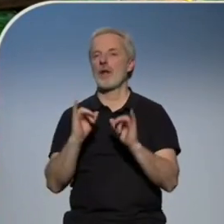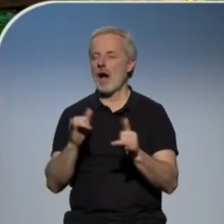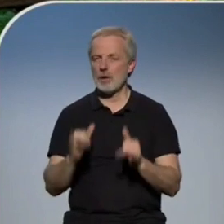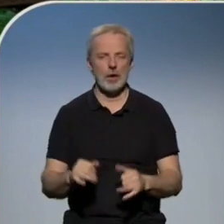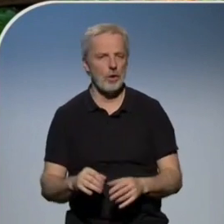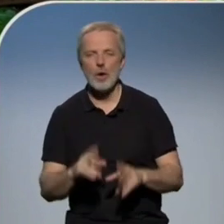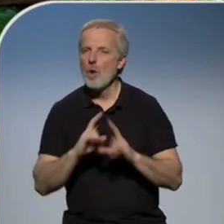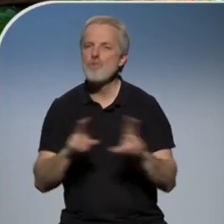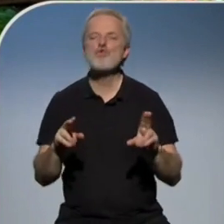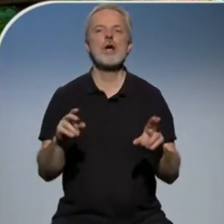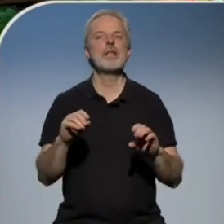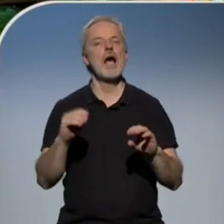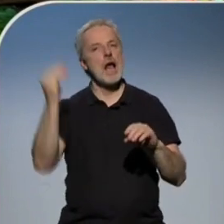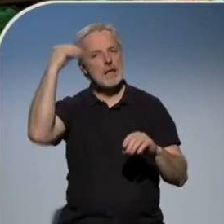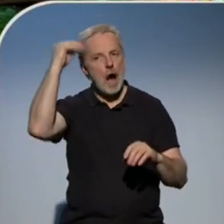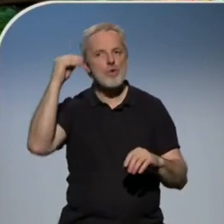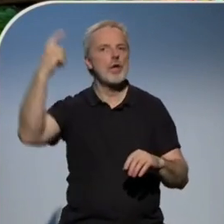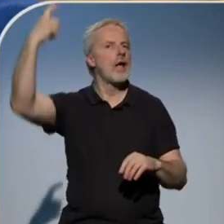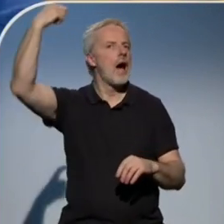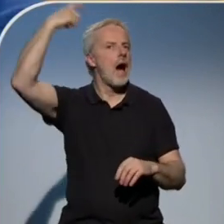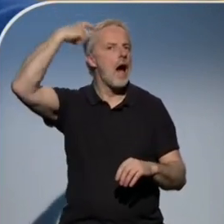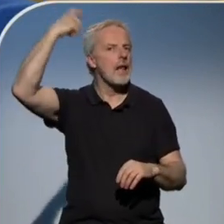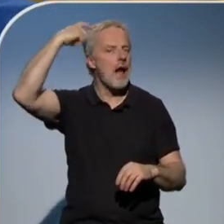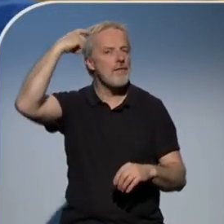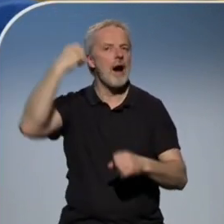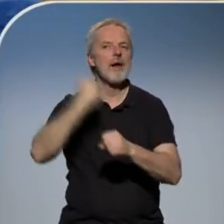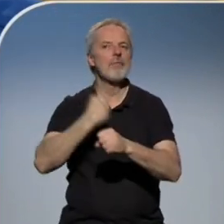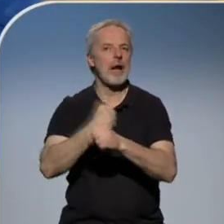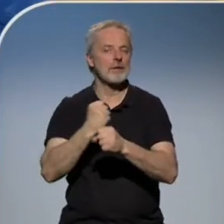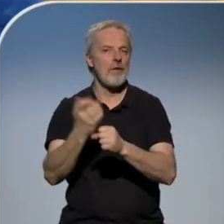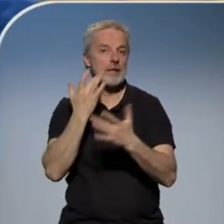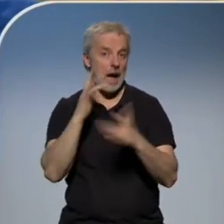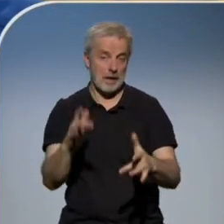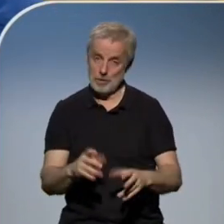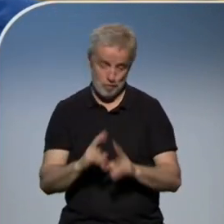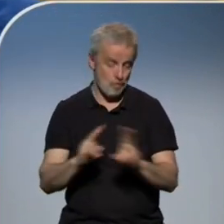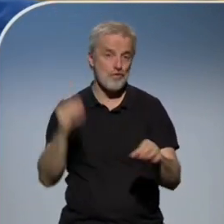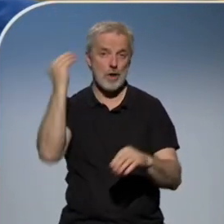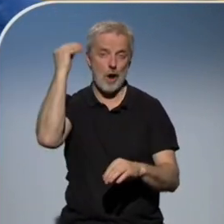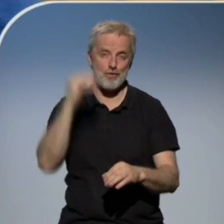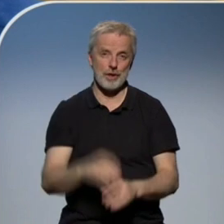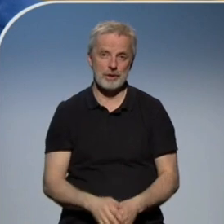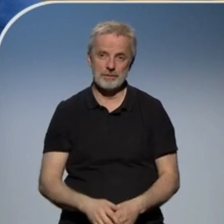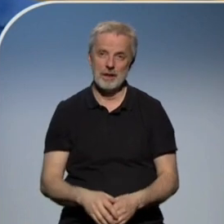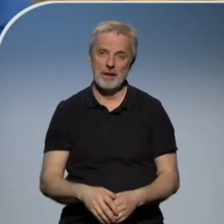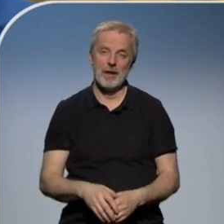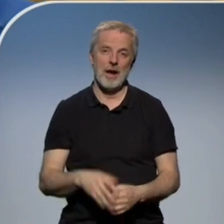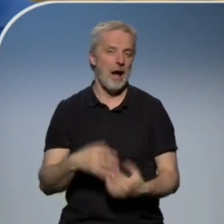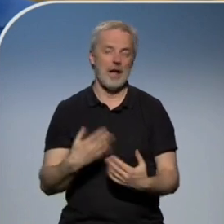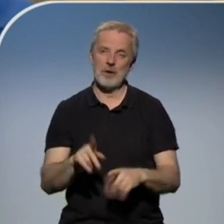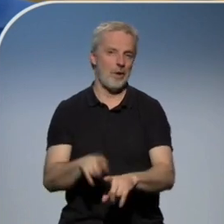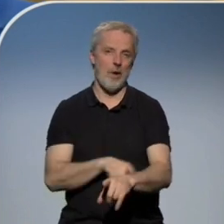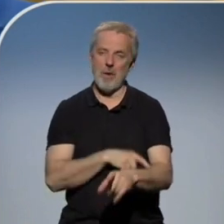se trénuje tělo, stejně tak jde trénovat návyk, jestli se člověk bojí nebo nebojí. To všechno se dá naučit, ale to už je pro tom práci, na té